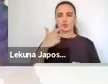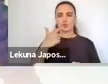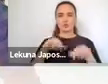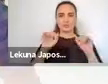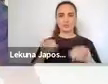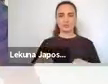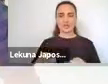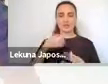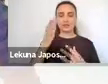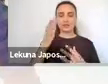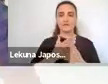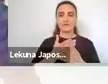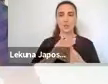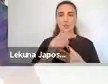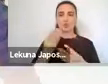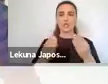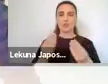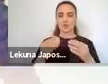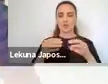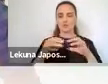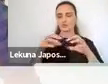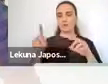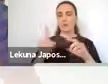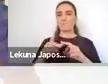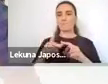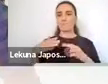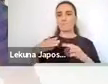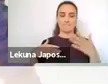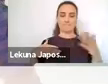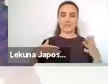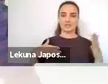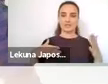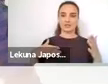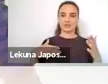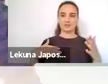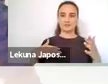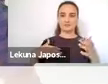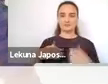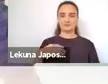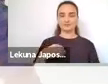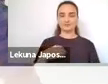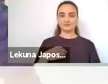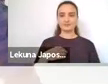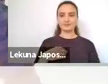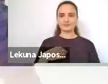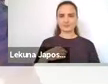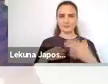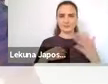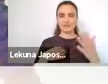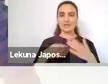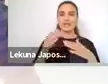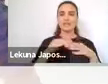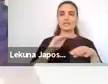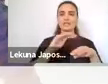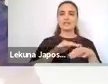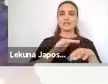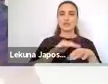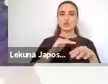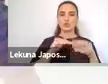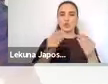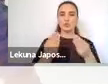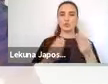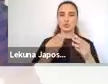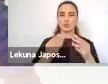დავყო თამაში მარცხენა მხარეს, ჩემთან ასე ჩანს. ანუ სადაც სენსომოტორული ობიექტზე ორიენტირებული თამაში